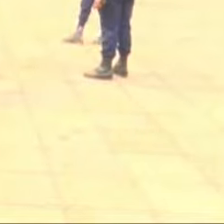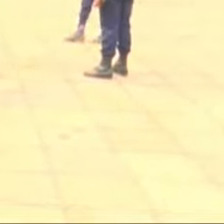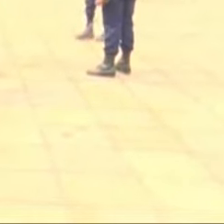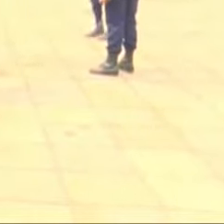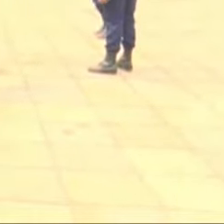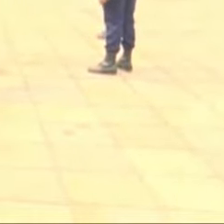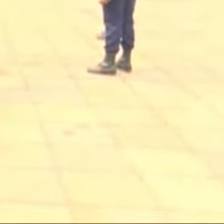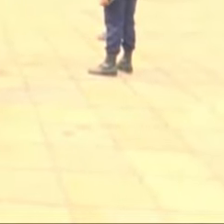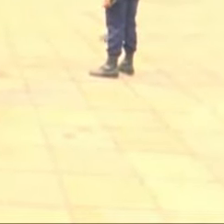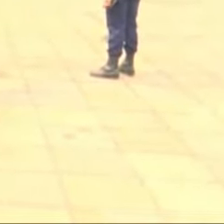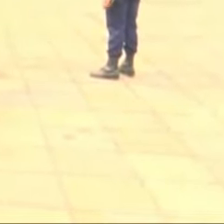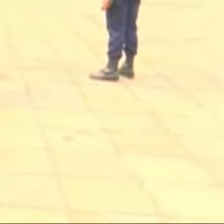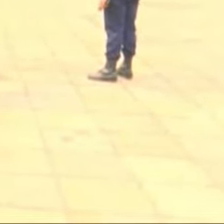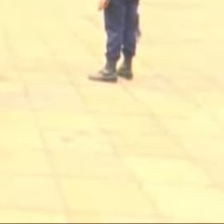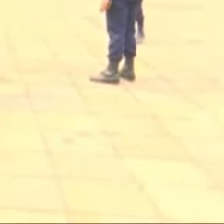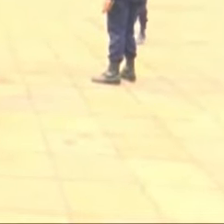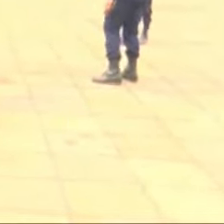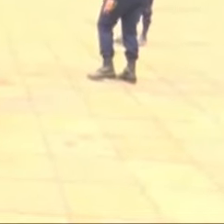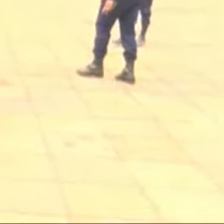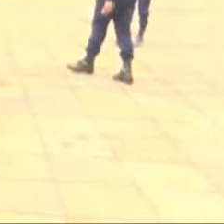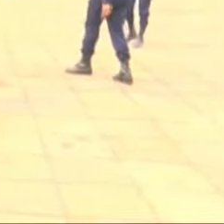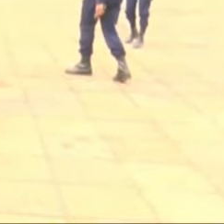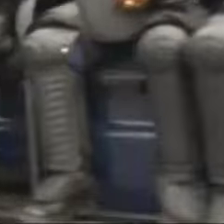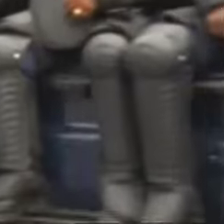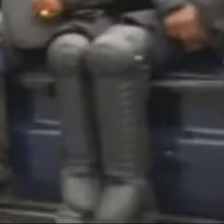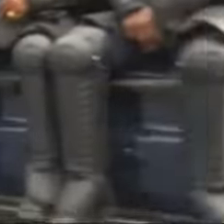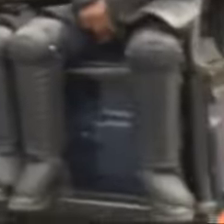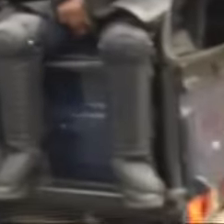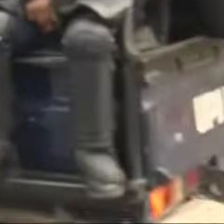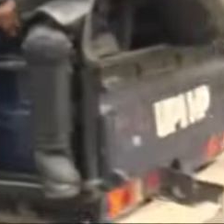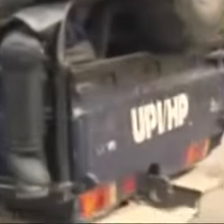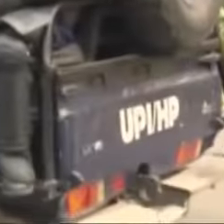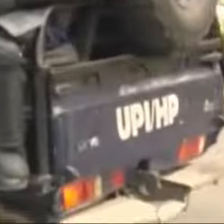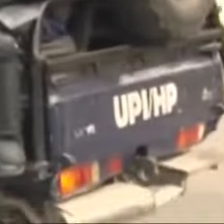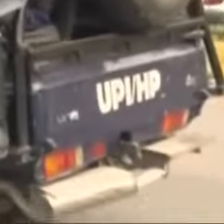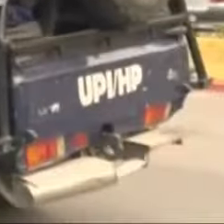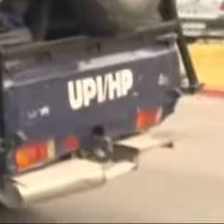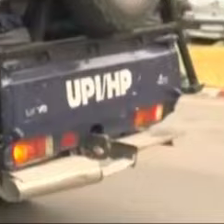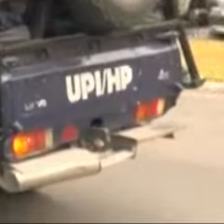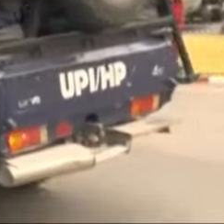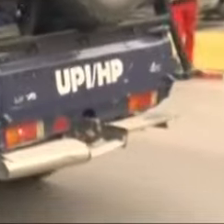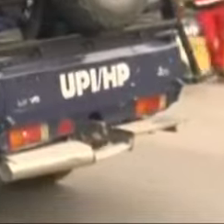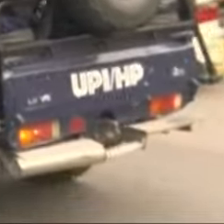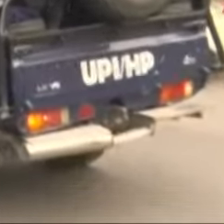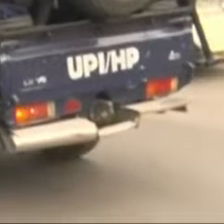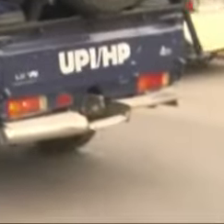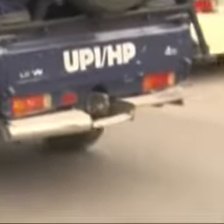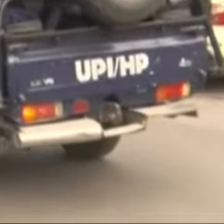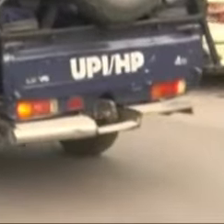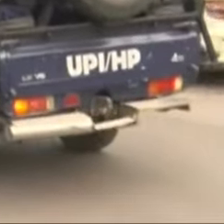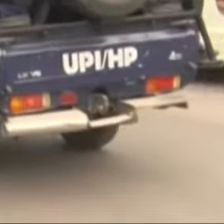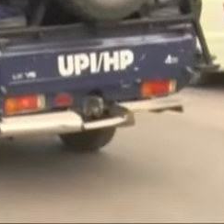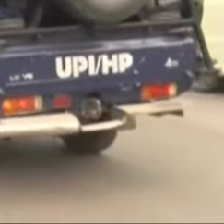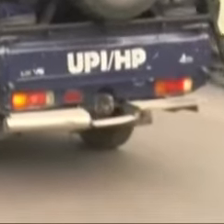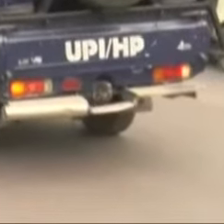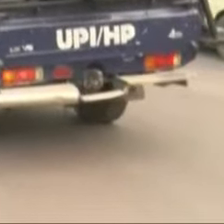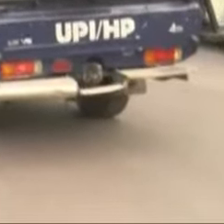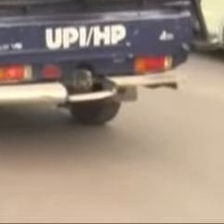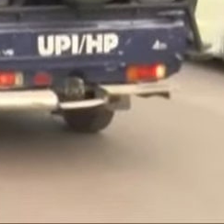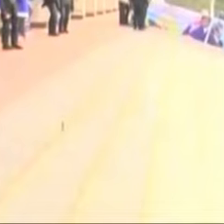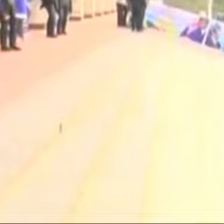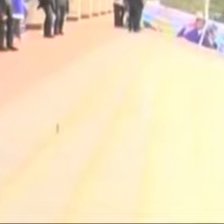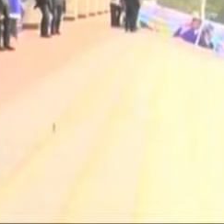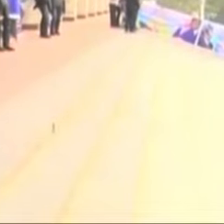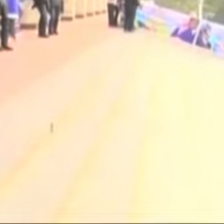protection des personnes et leurs biens. Elle porte également assistance à toute personne en danger. Ce rôle a été bien joué par la